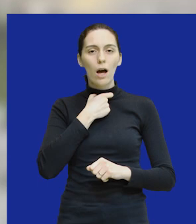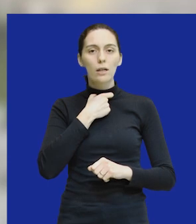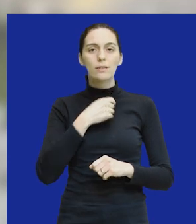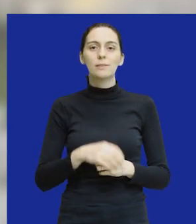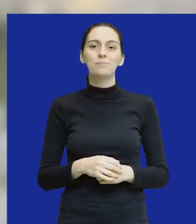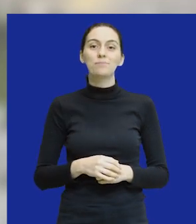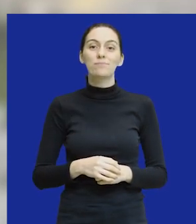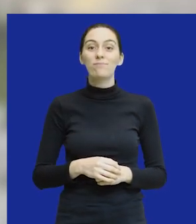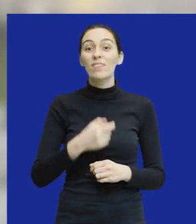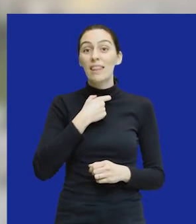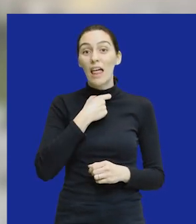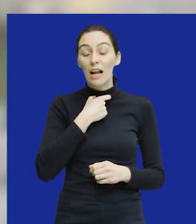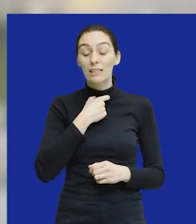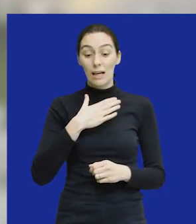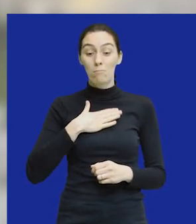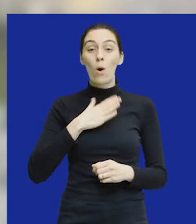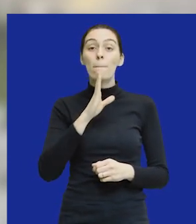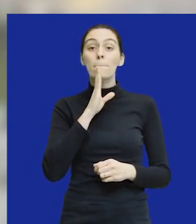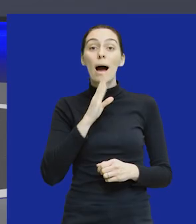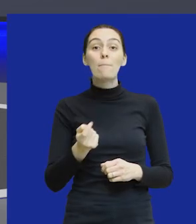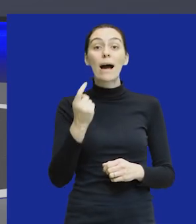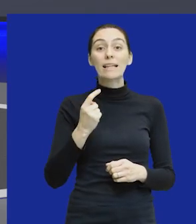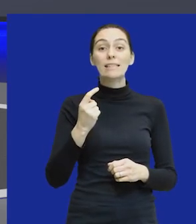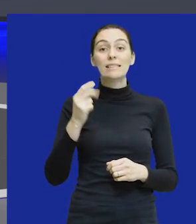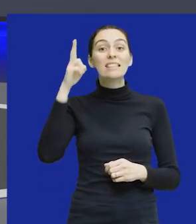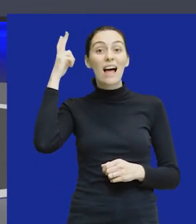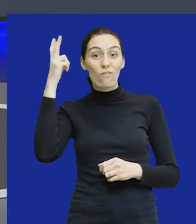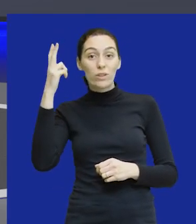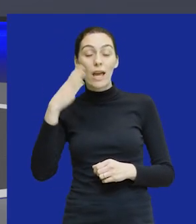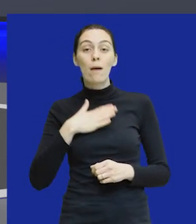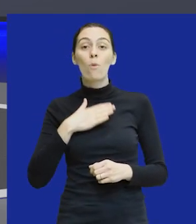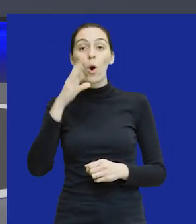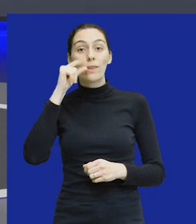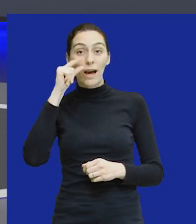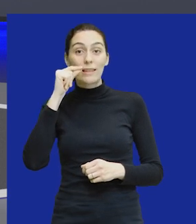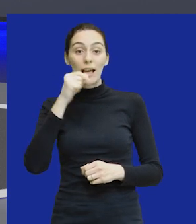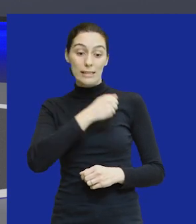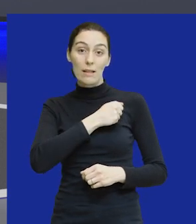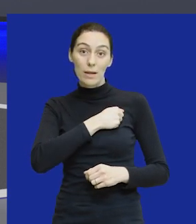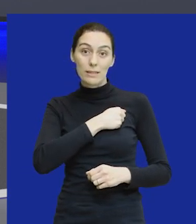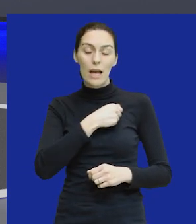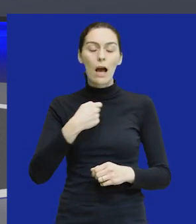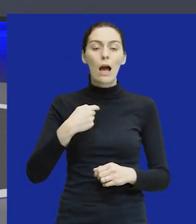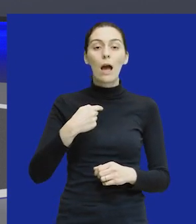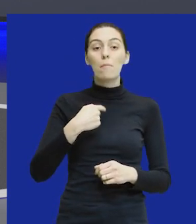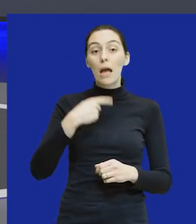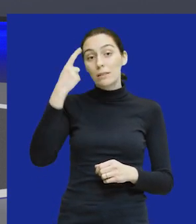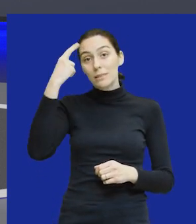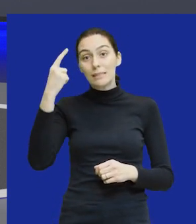Naglasak, hvala Bogu, mama je moja Slavonka, otac je Dalmatinac, pa sam uvijek znao tu razliku između